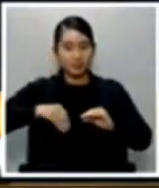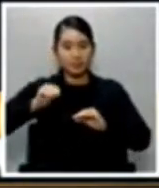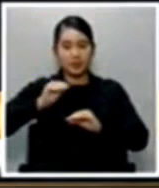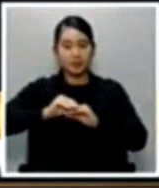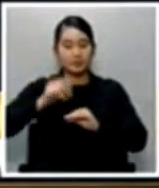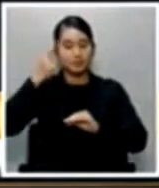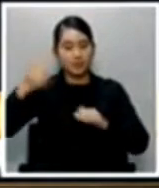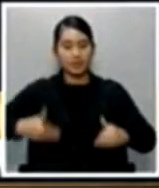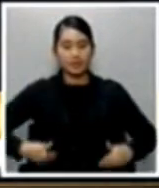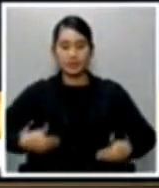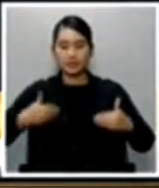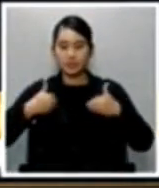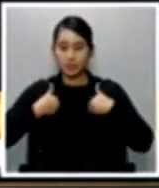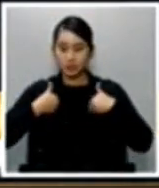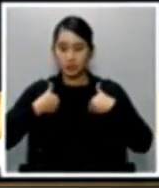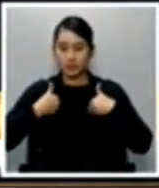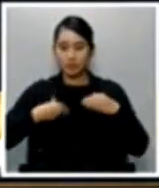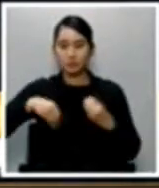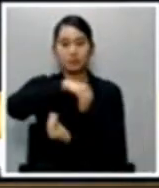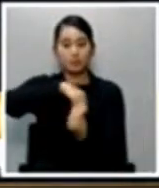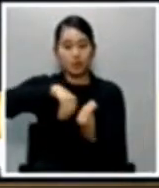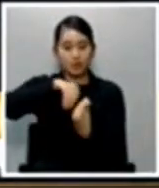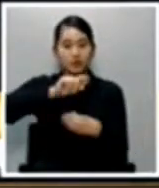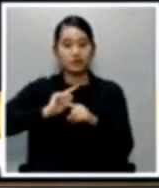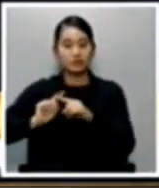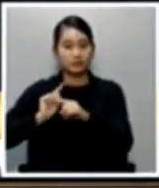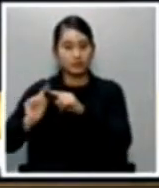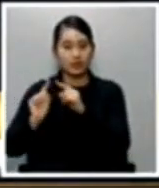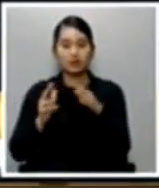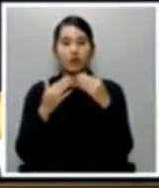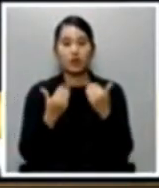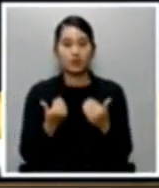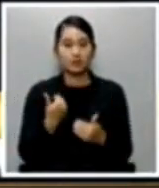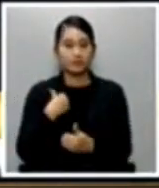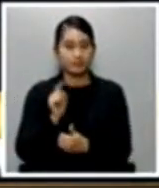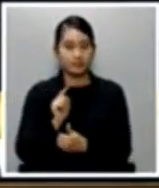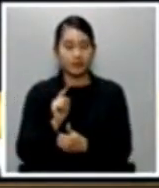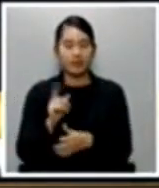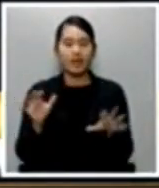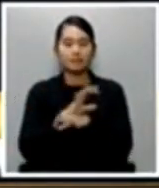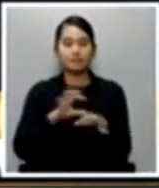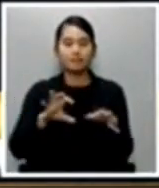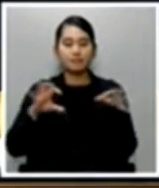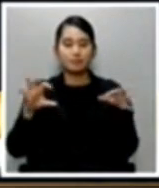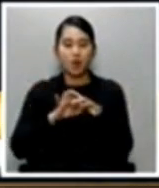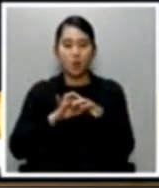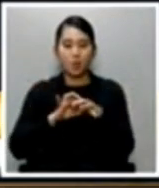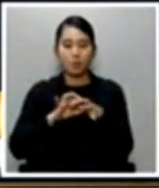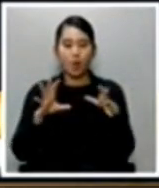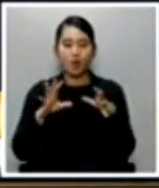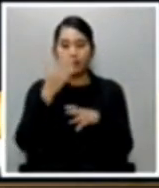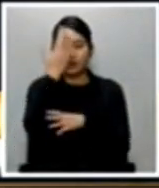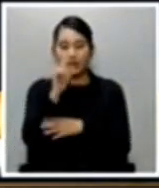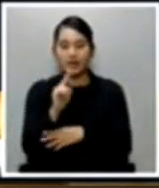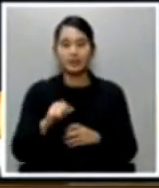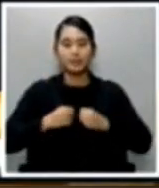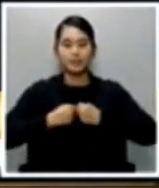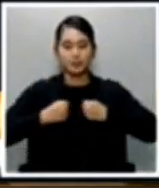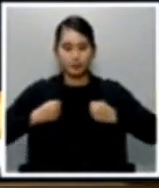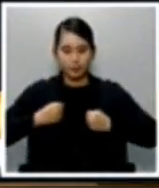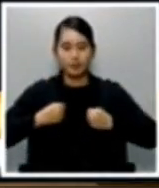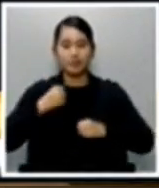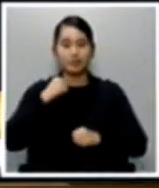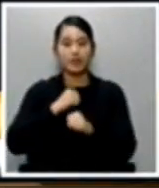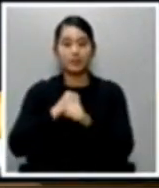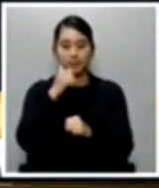ของการใช้ชีวิตนะครับเป็นเรื่องของที่ณวันนี้เรามีการปลดล็อกนะครับให้สามารถยืดหยุ่นได้แ